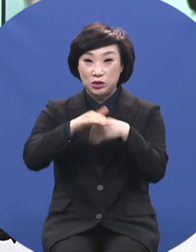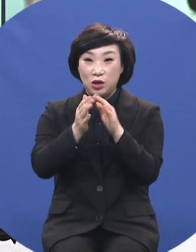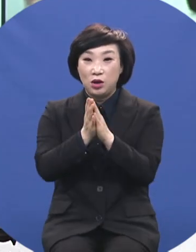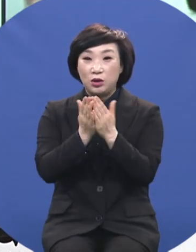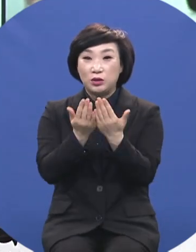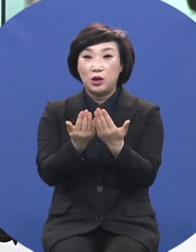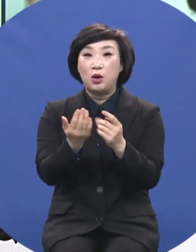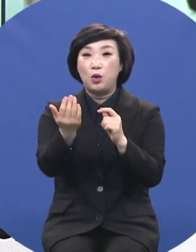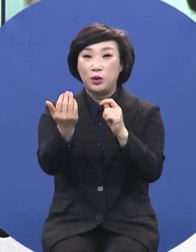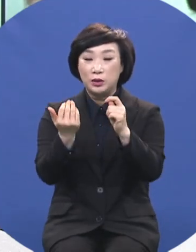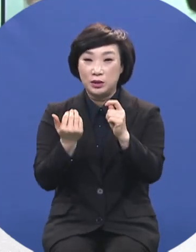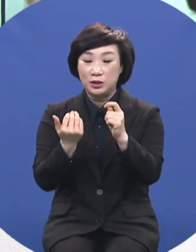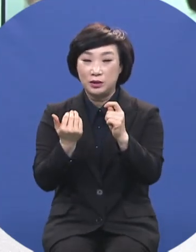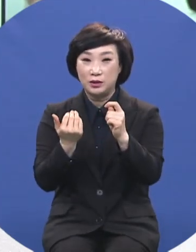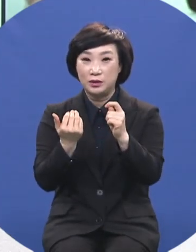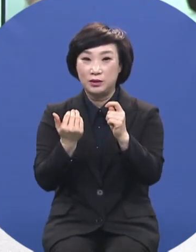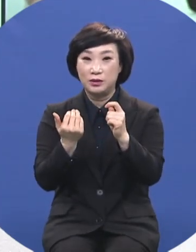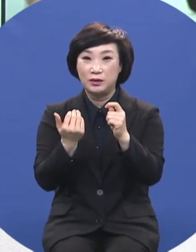고린도전서